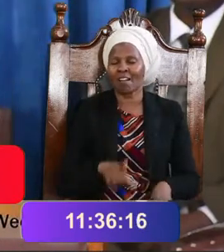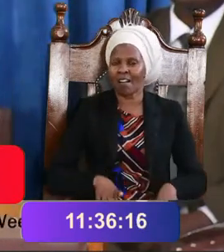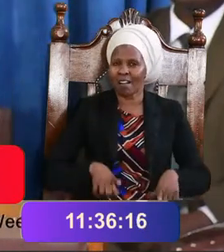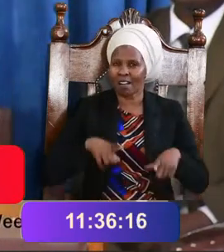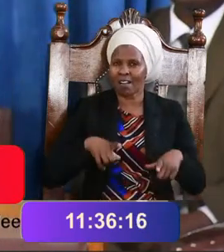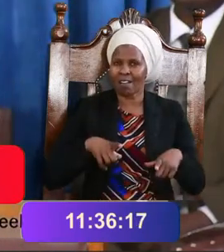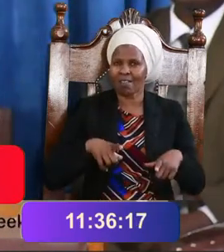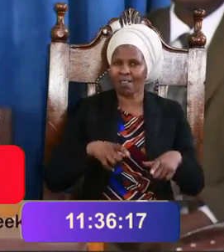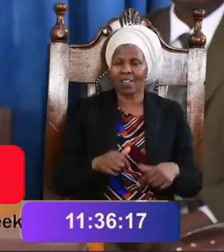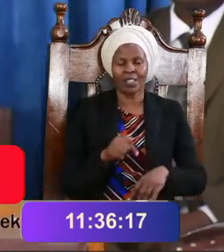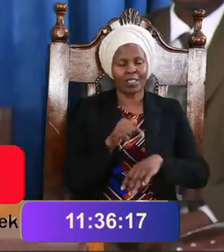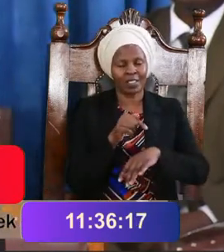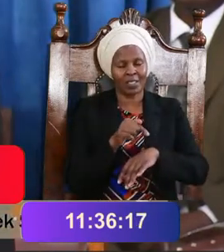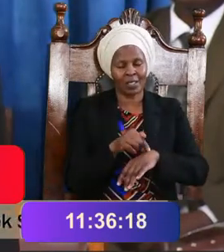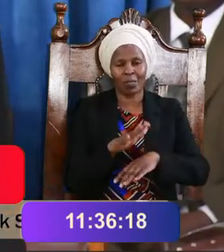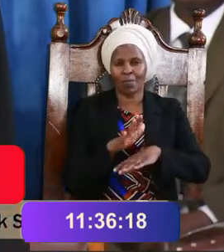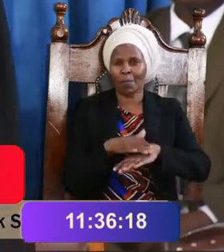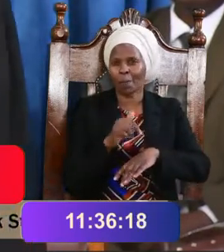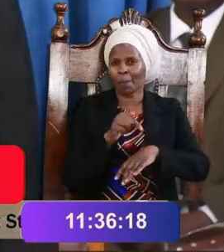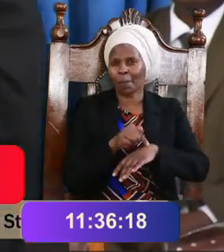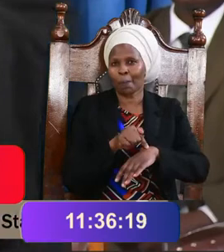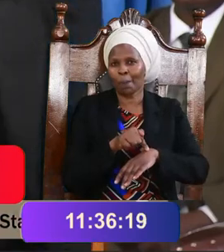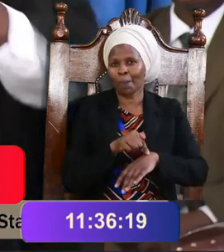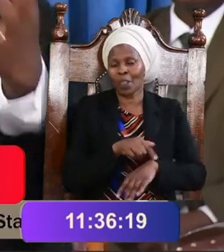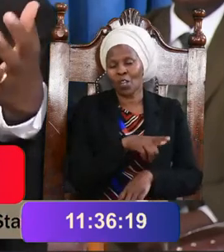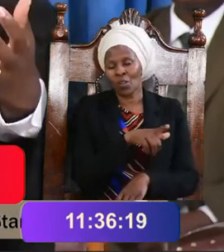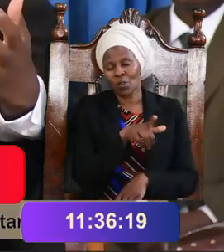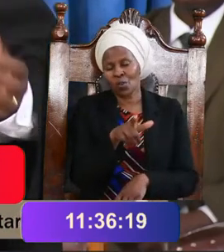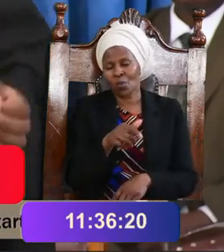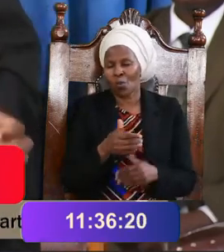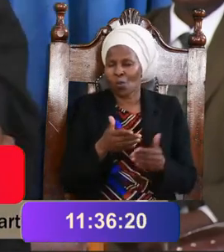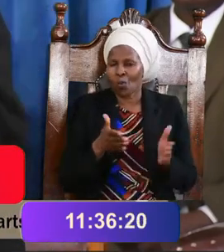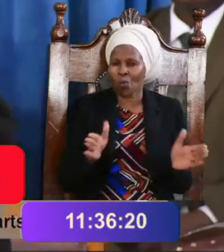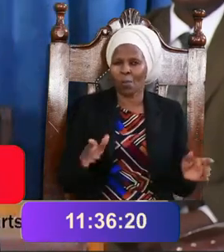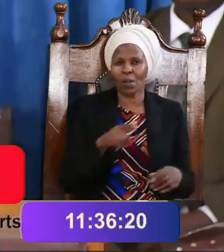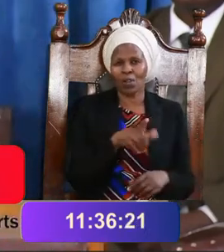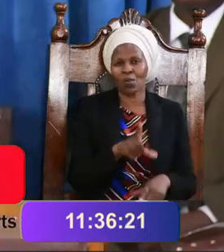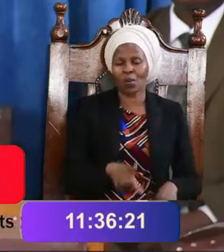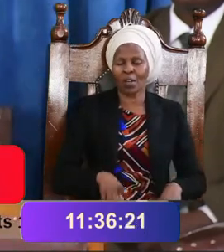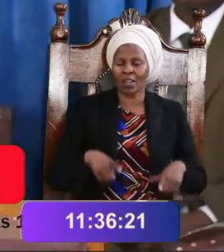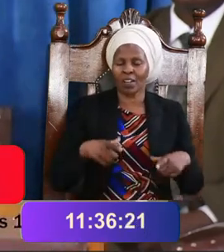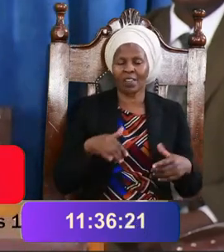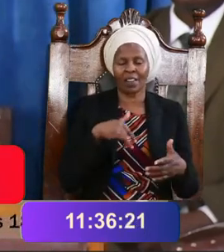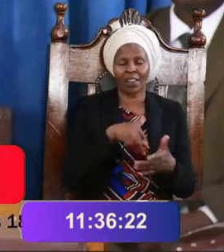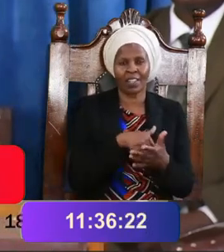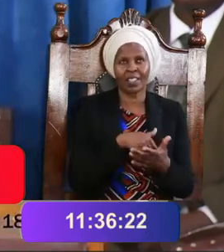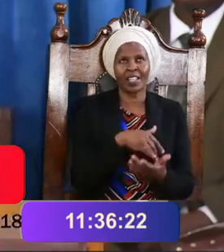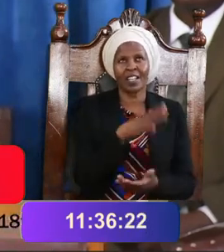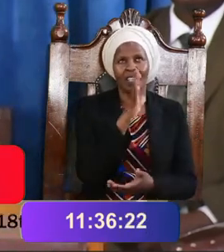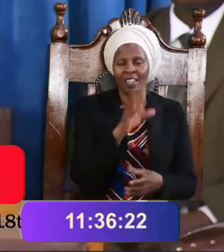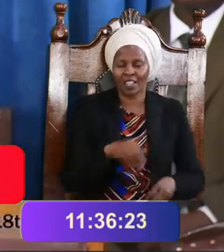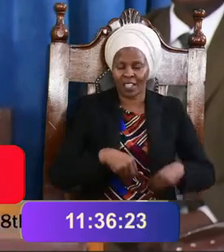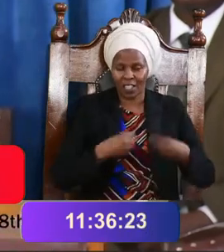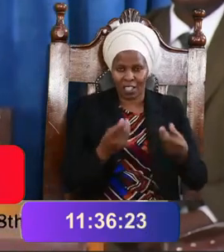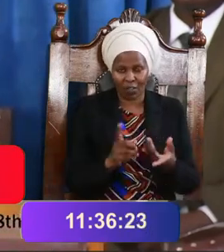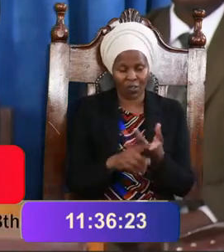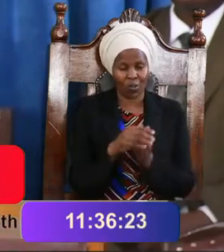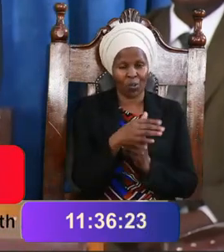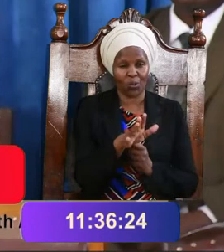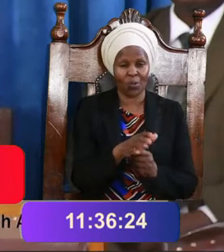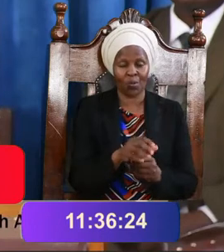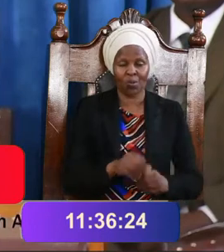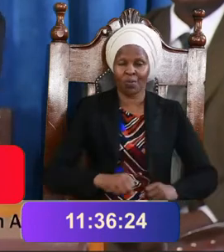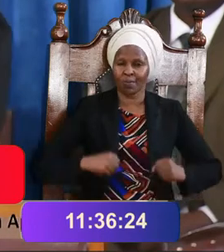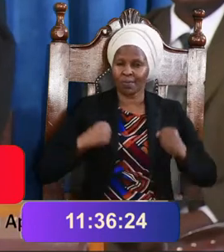on the other hand. Kwa hivyo ni wakati mzuri wetu sisi pia kujifungua maisha yetu ili Mungu atupatie nguvu,